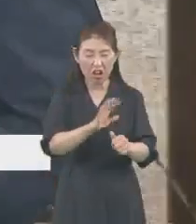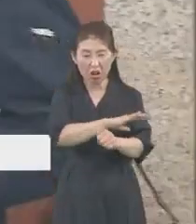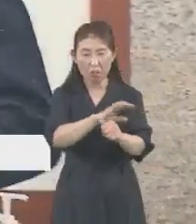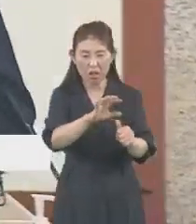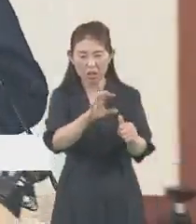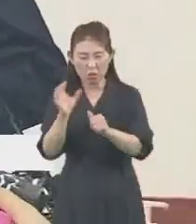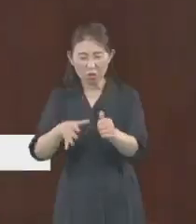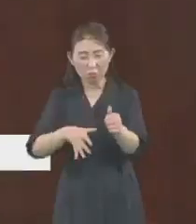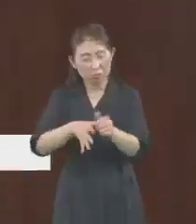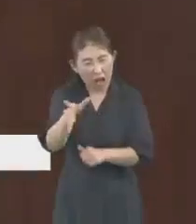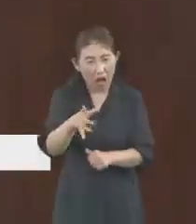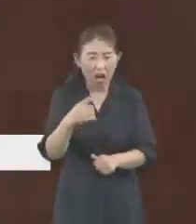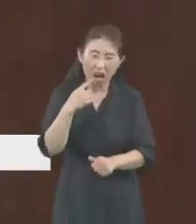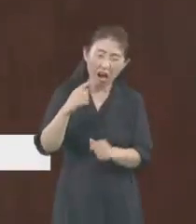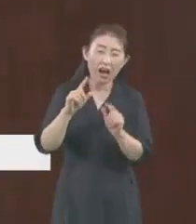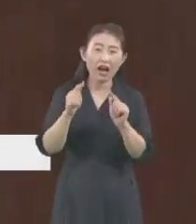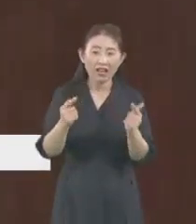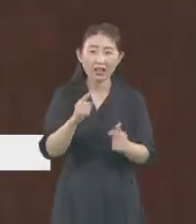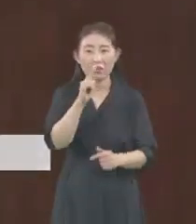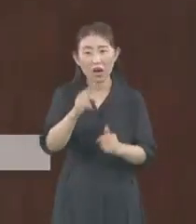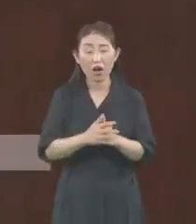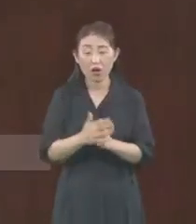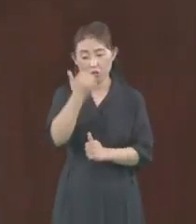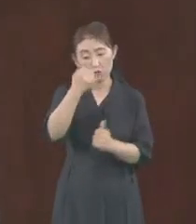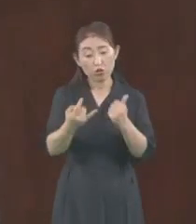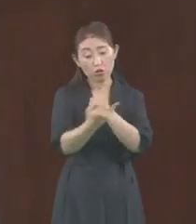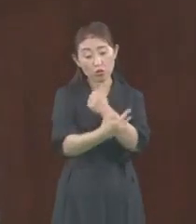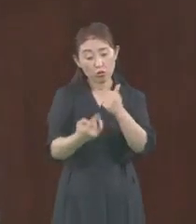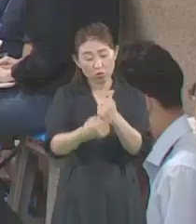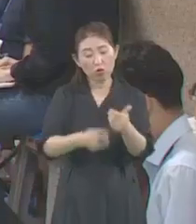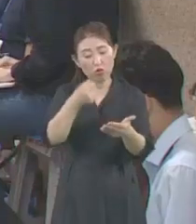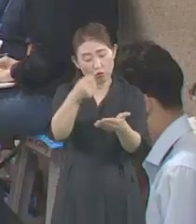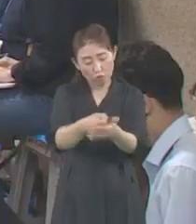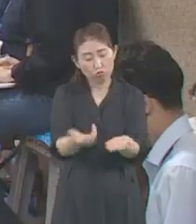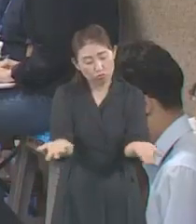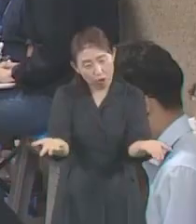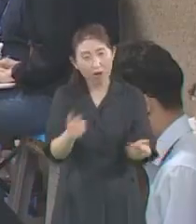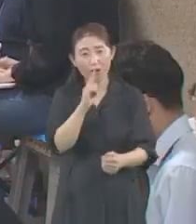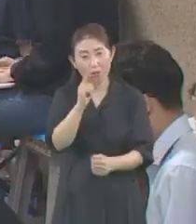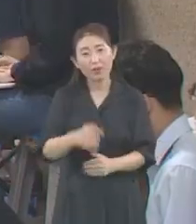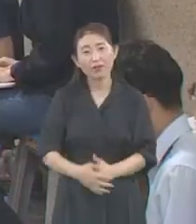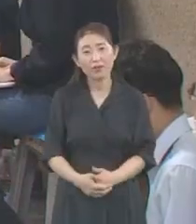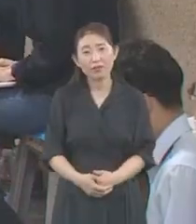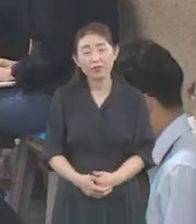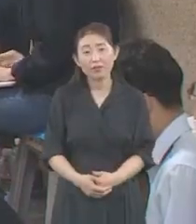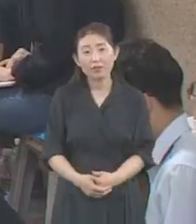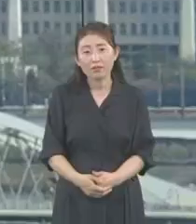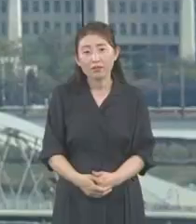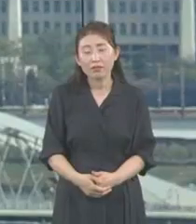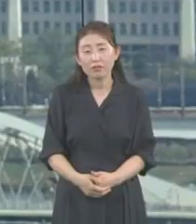아니냐는 논란에 대해서는 독립기구인 윤리위원회의 결정에 따를 뿐이라는 입장을 재확인했습니다.